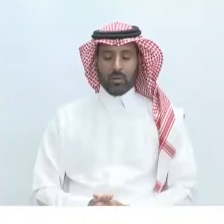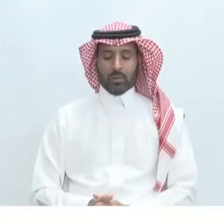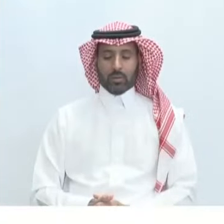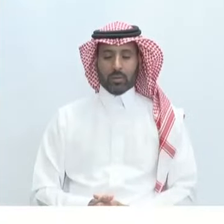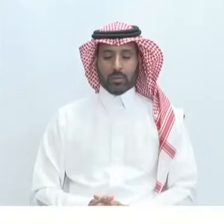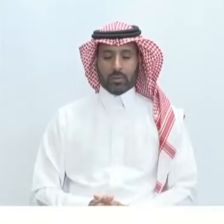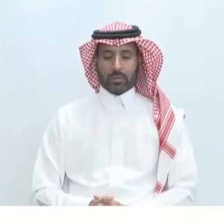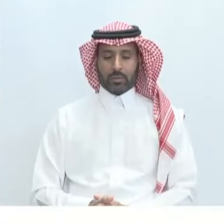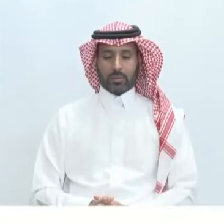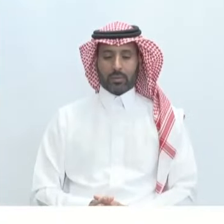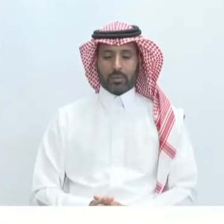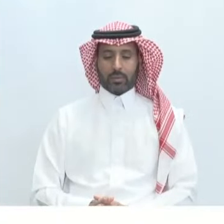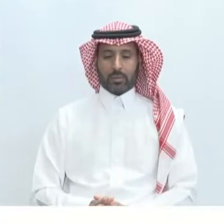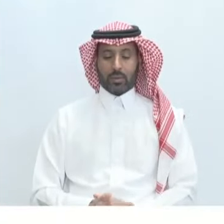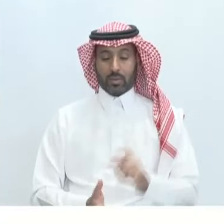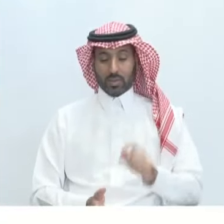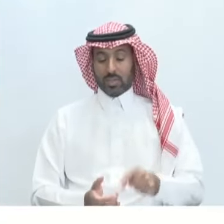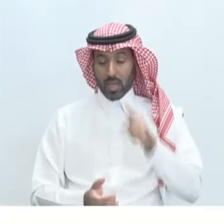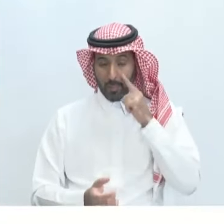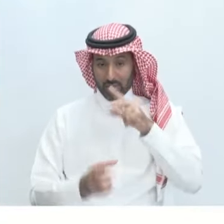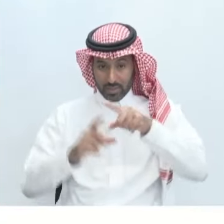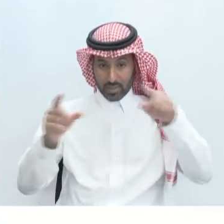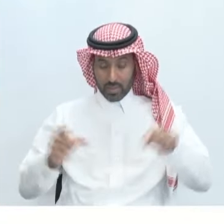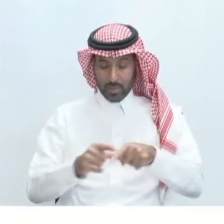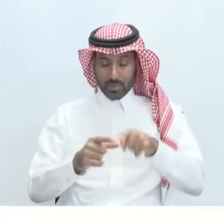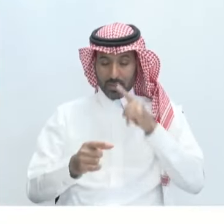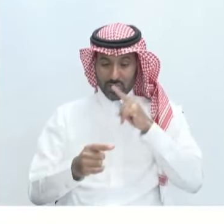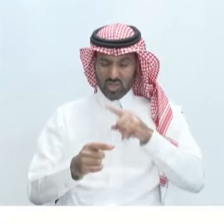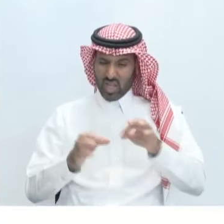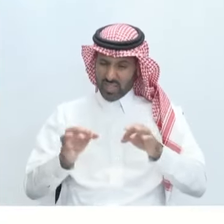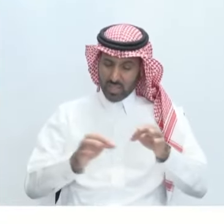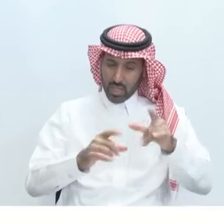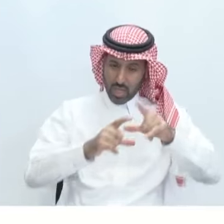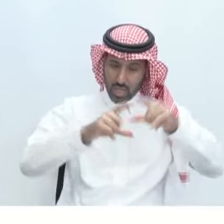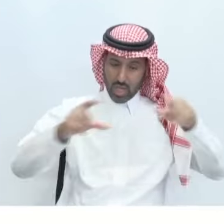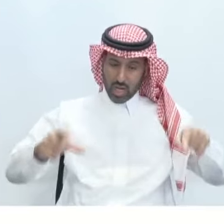الروبوت اما لتشغيل المقطع البرمجي وتعديل الخريطه